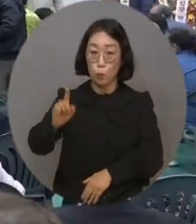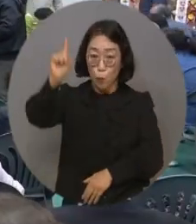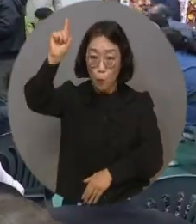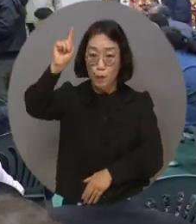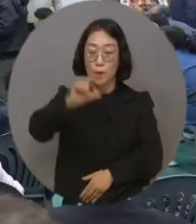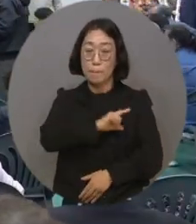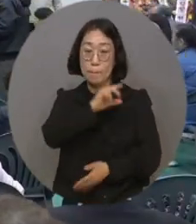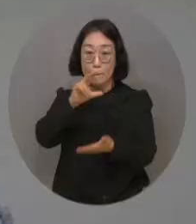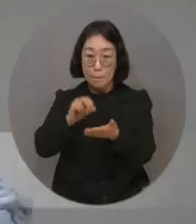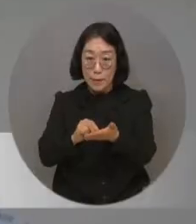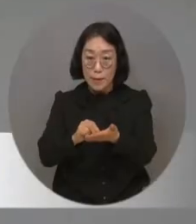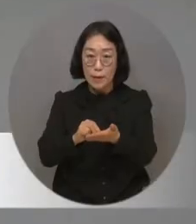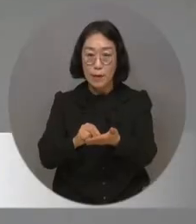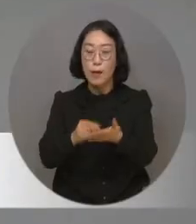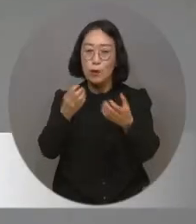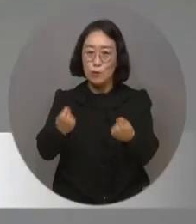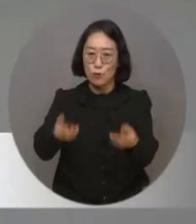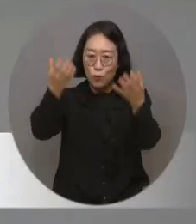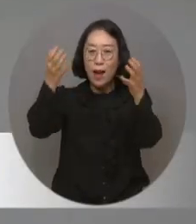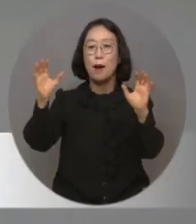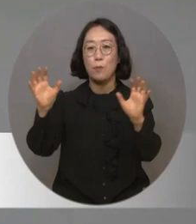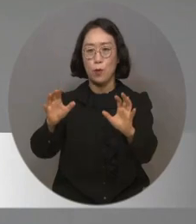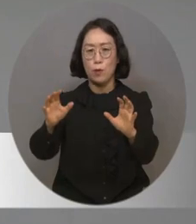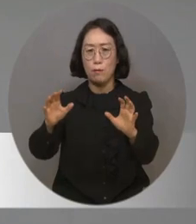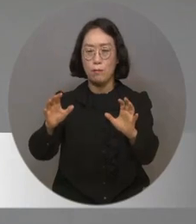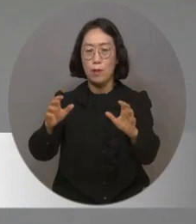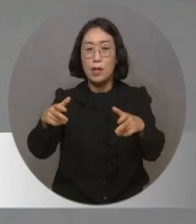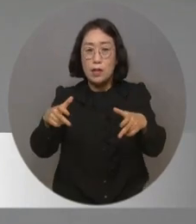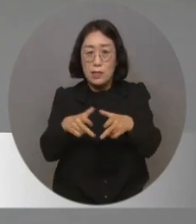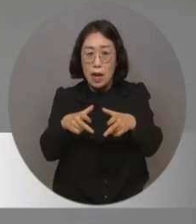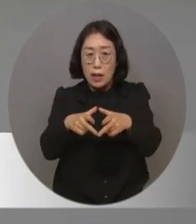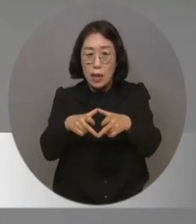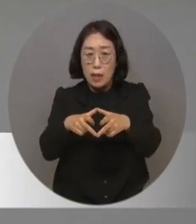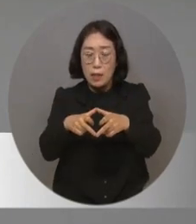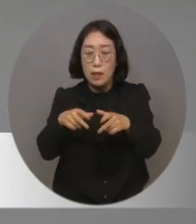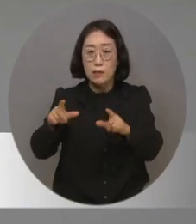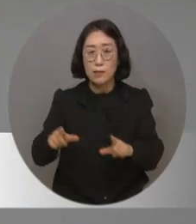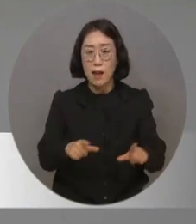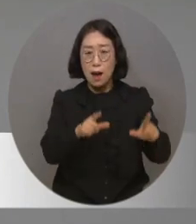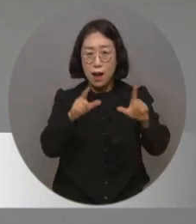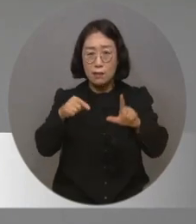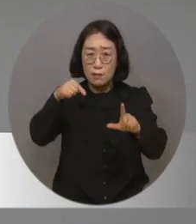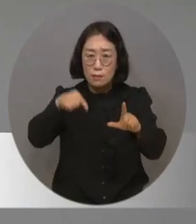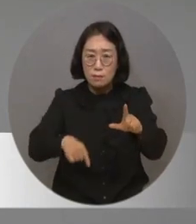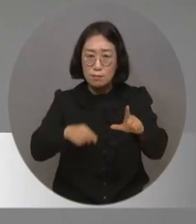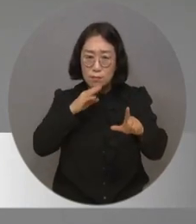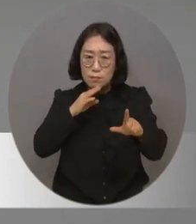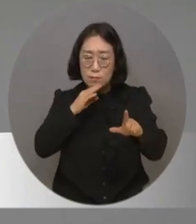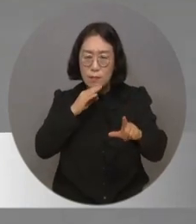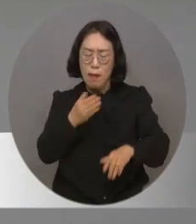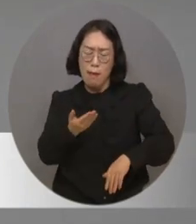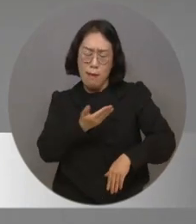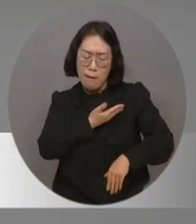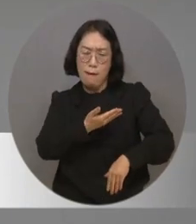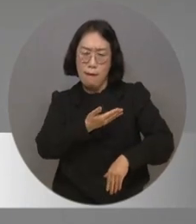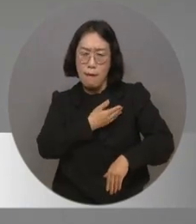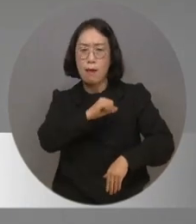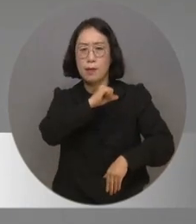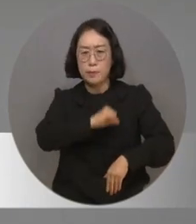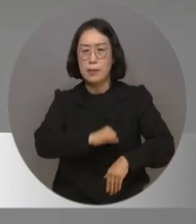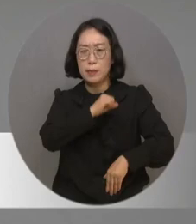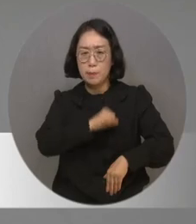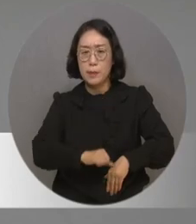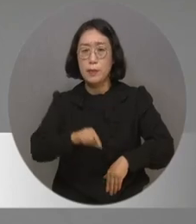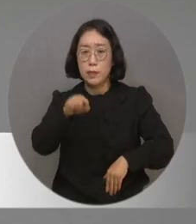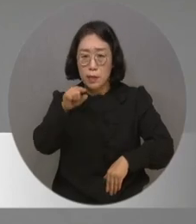슬로건으로 축제를 열었습니다. 장애인으로 산다는 것, 사는 게 아니라 살아나가야 하는 것,